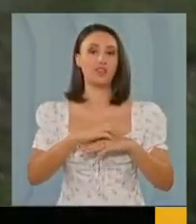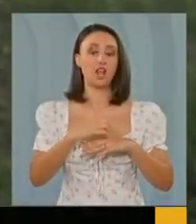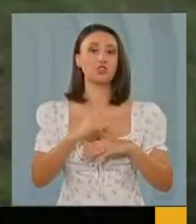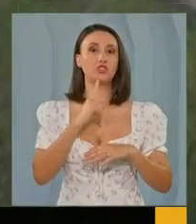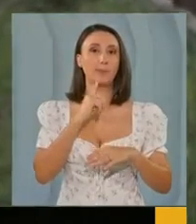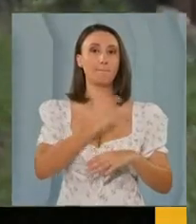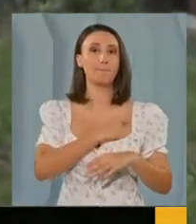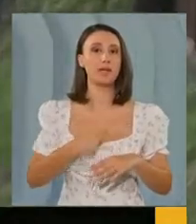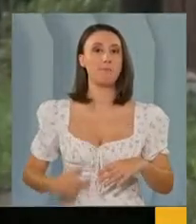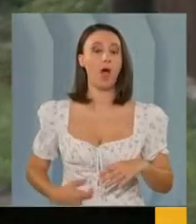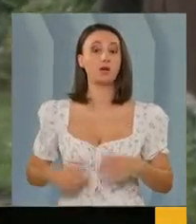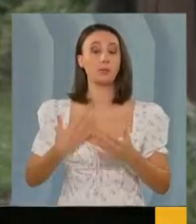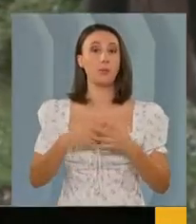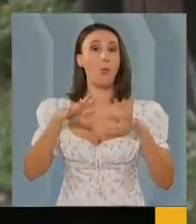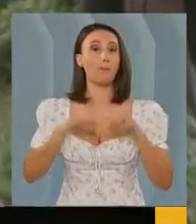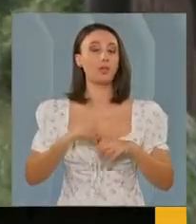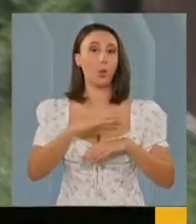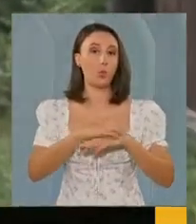primarul din localitate pentru a prinde ursoaica